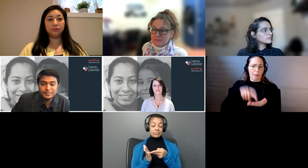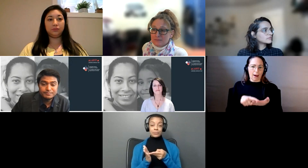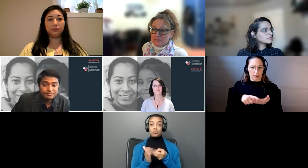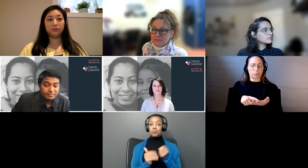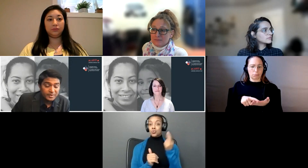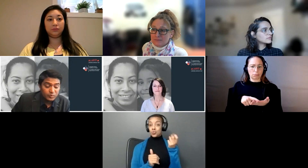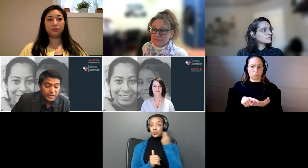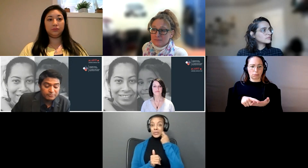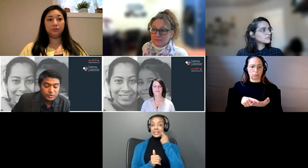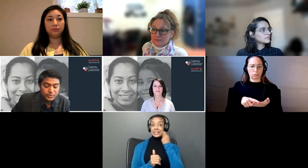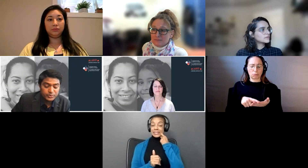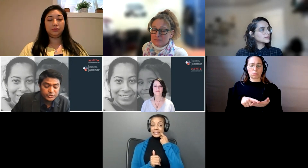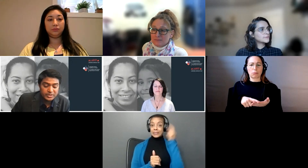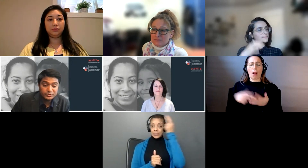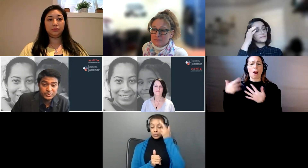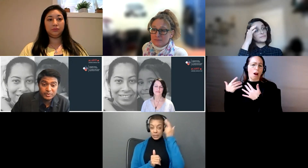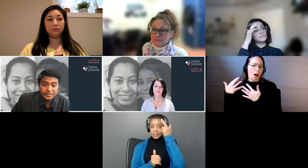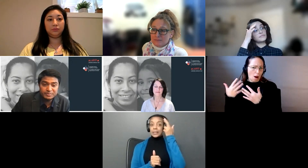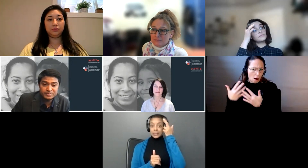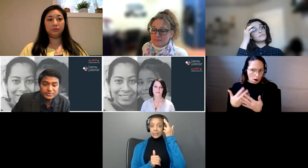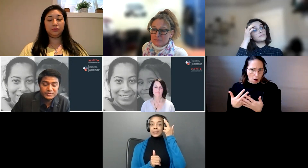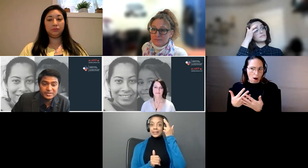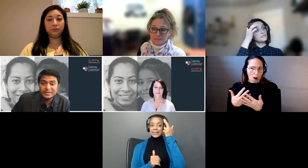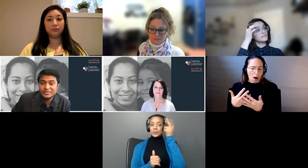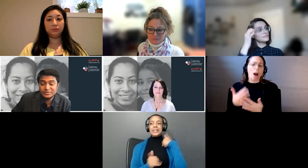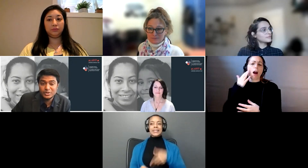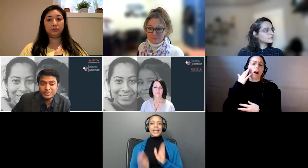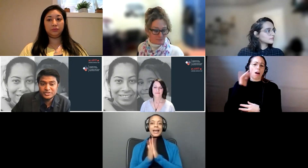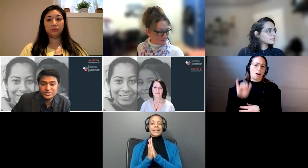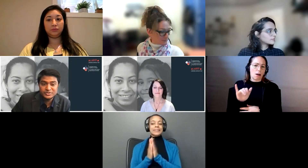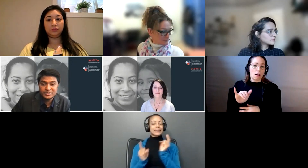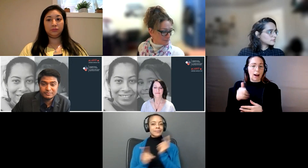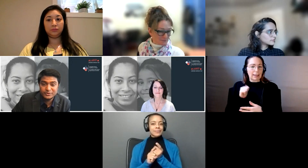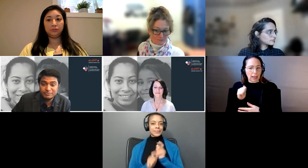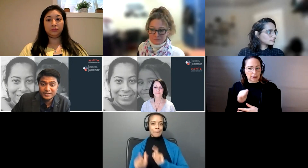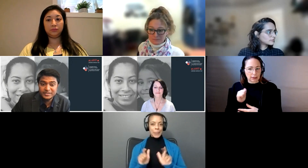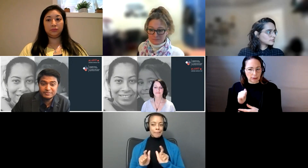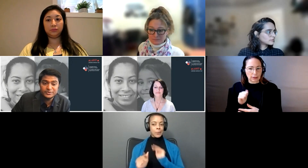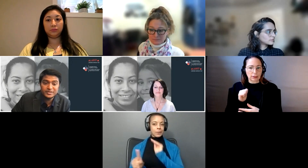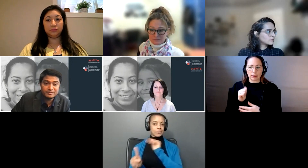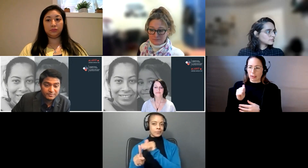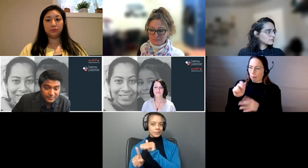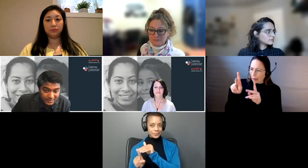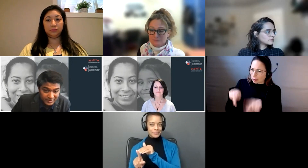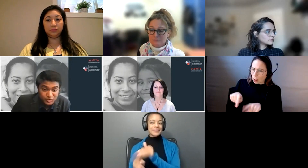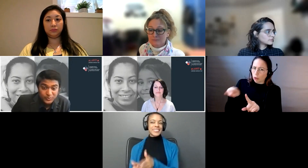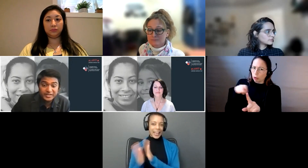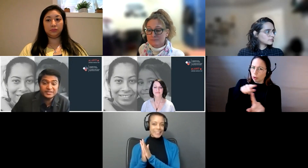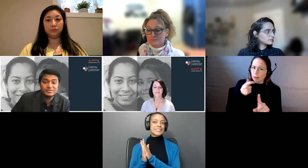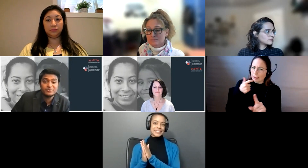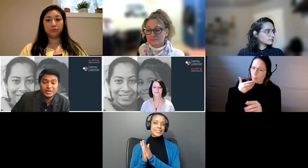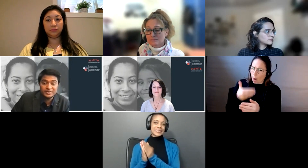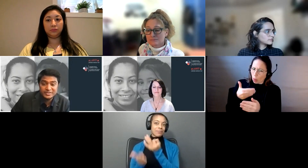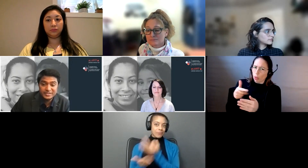ça a été porté à notre attention. Nous essayons d'approcher les bonnes personnes, soit pour